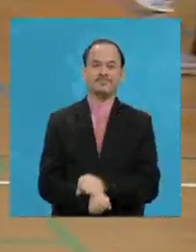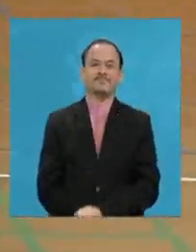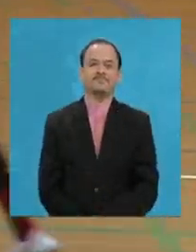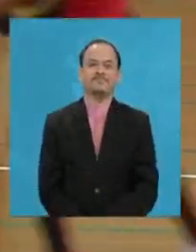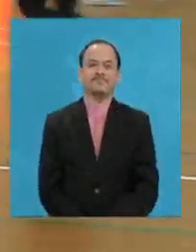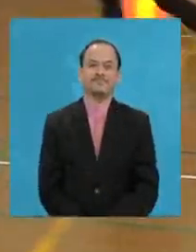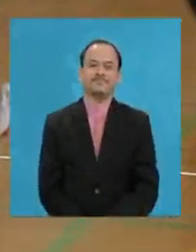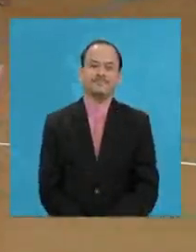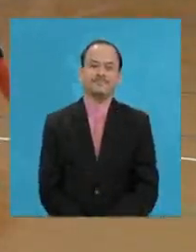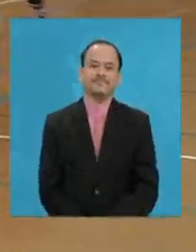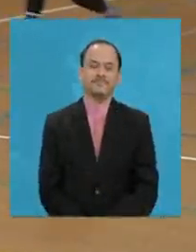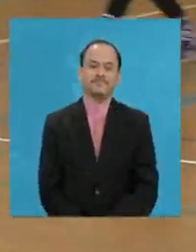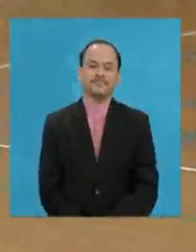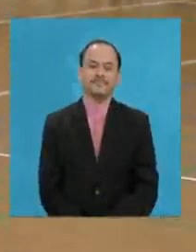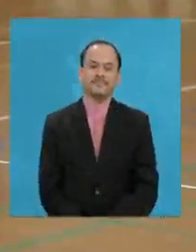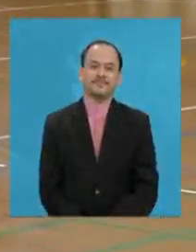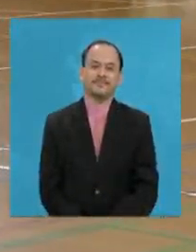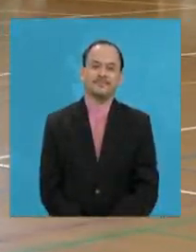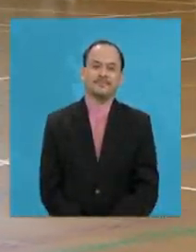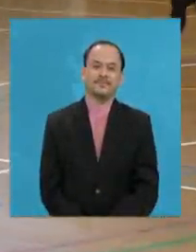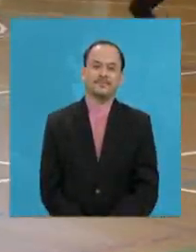ndak hai hai